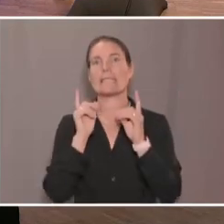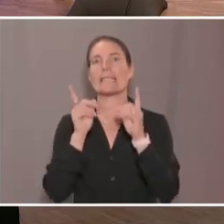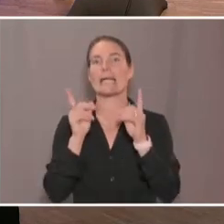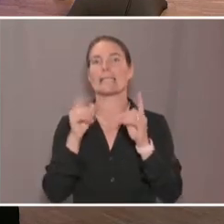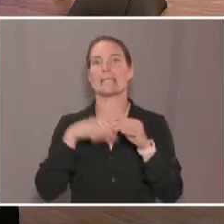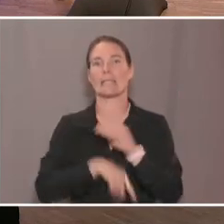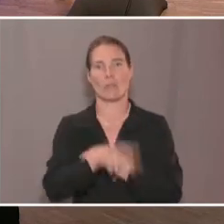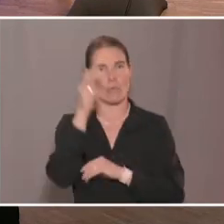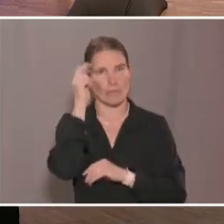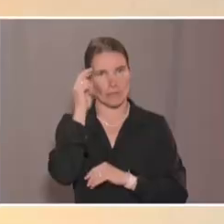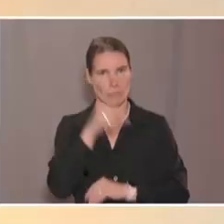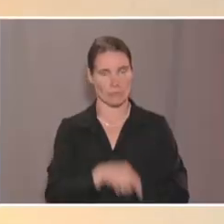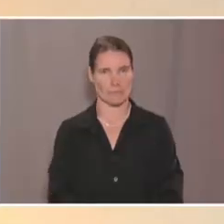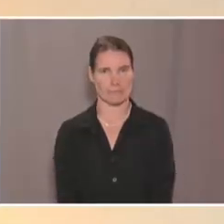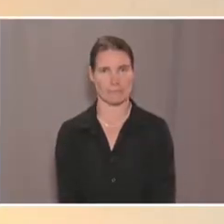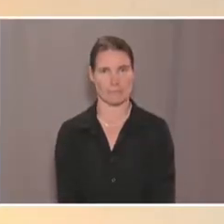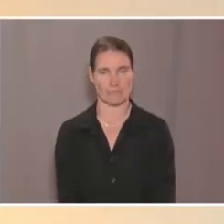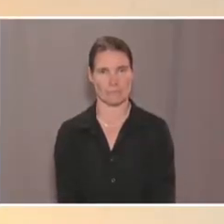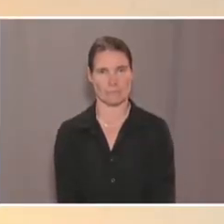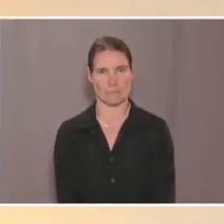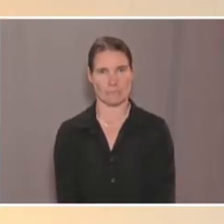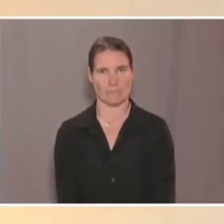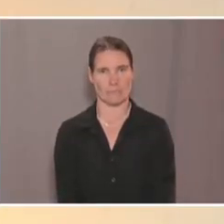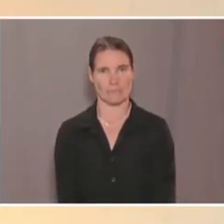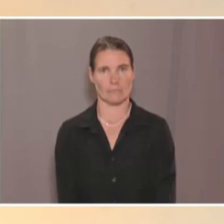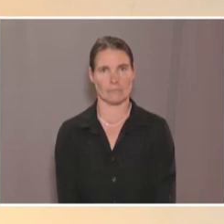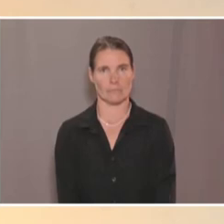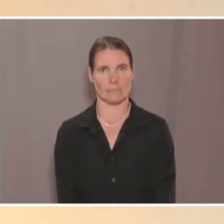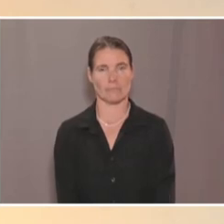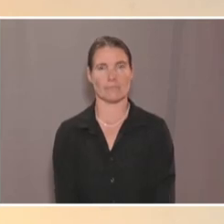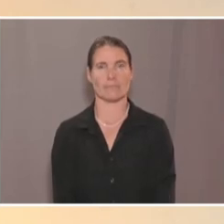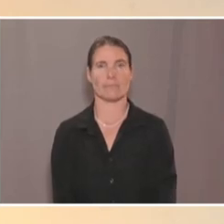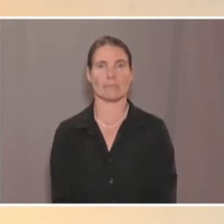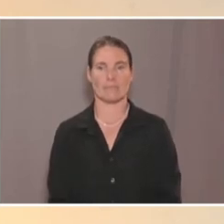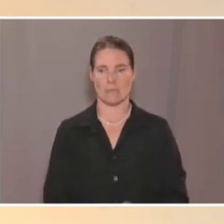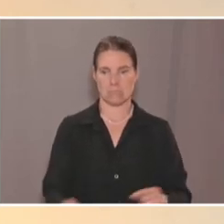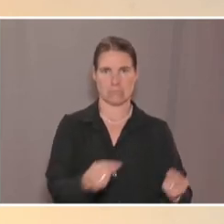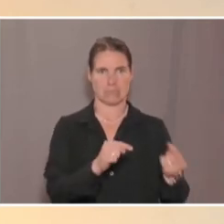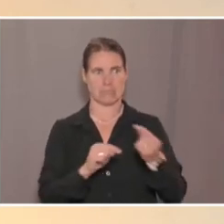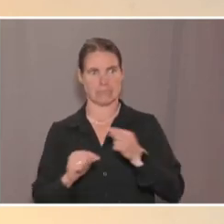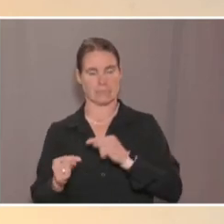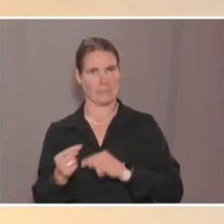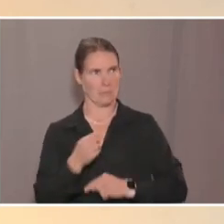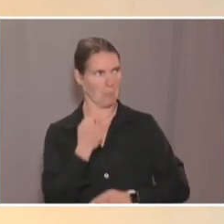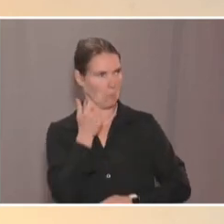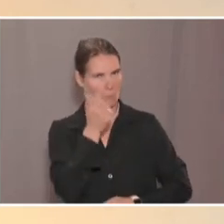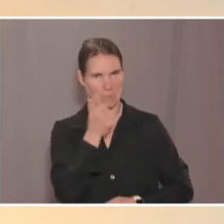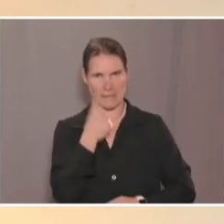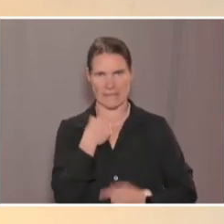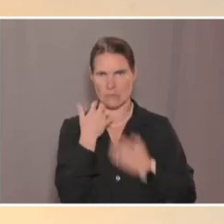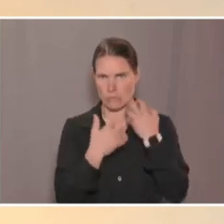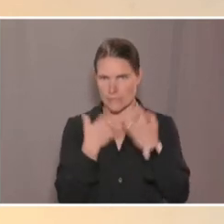Flensburg. Wir waren beim Quellenstudium ganz irritiert. Querelen im Lehrkörper, sowas kennt man sonst doch